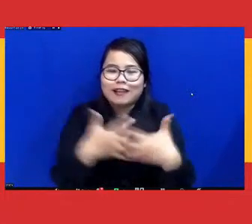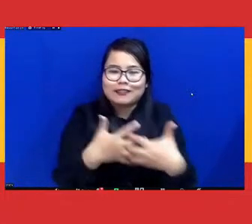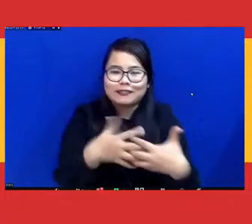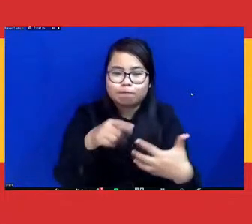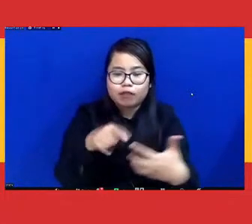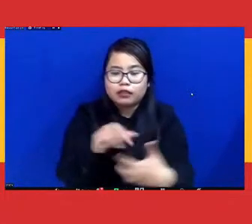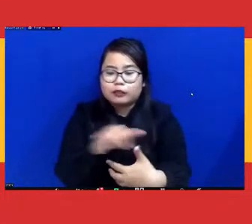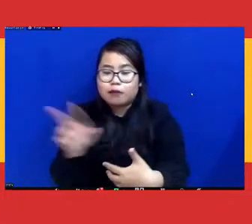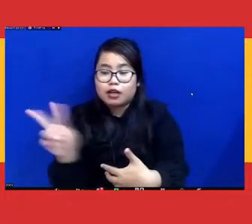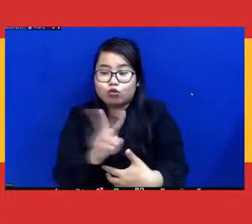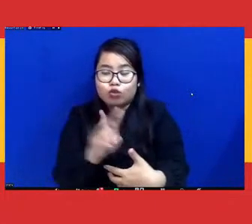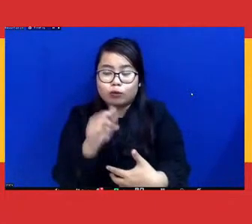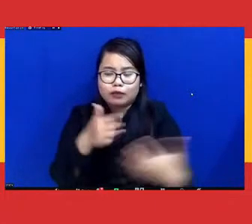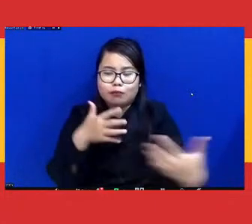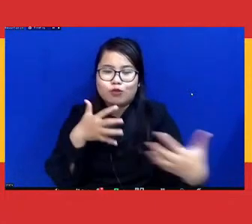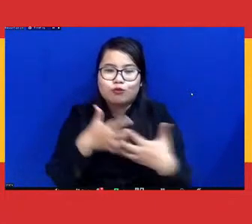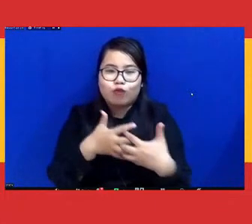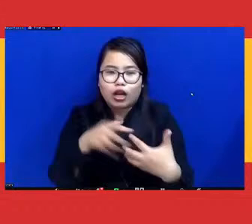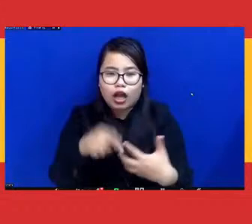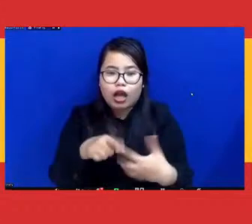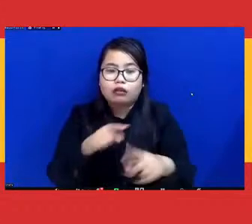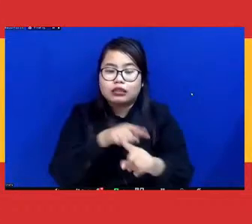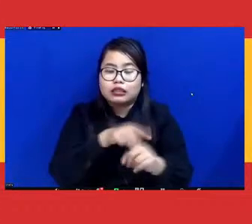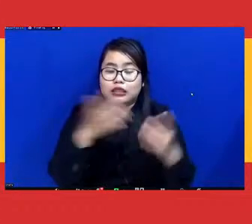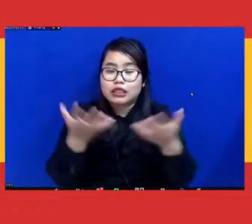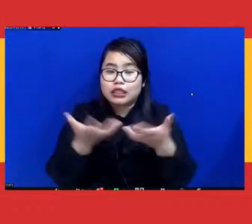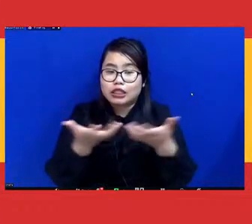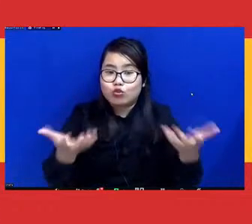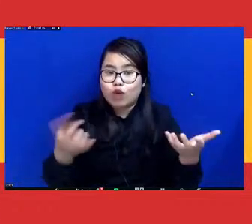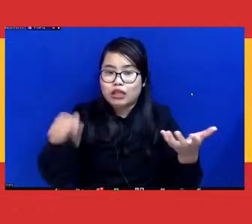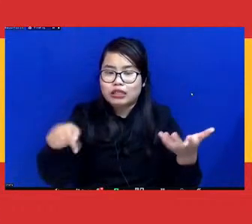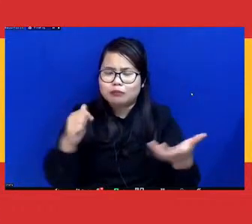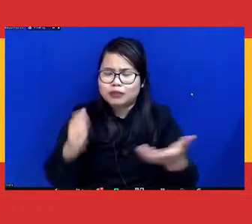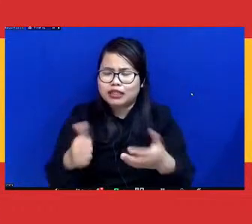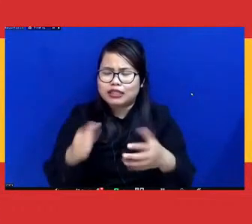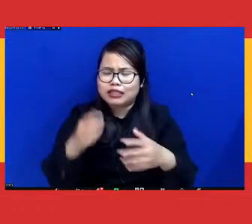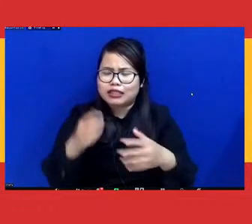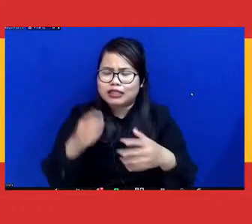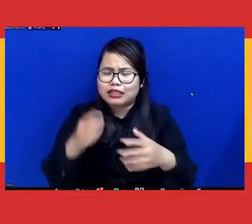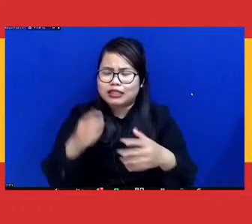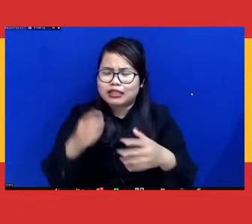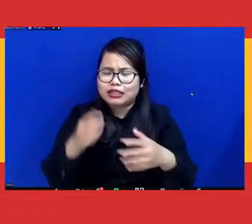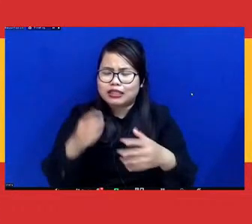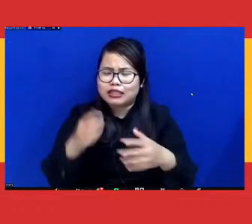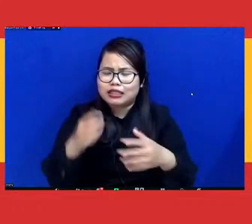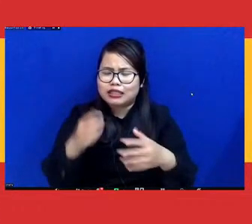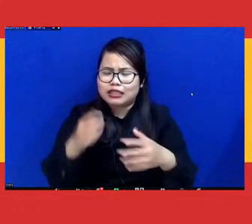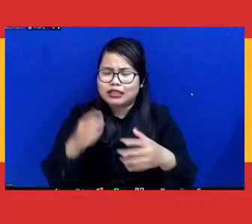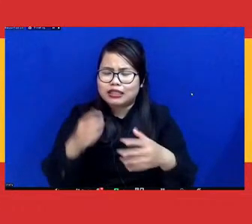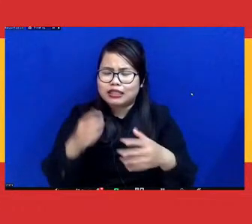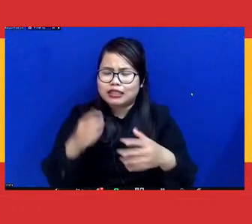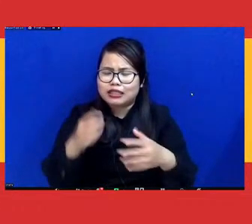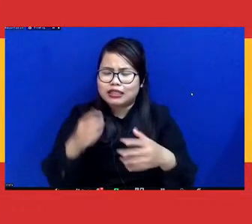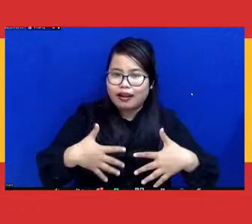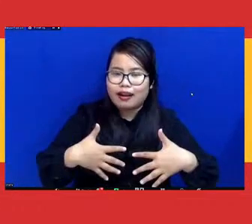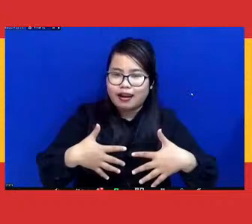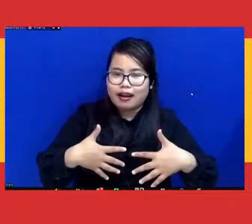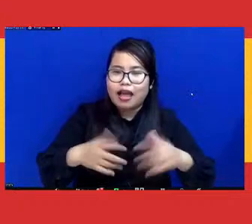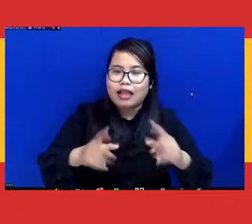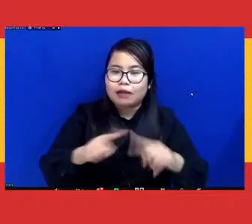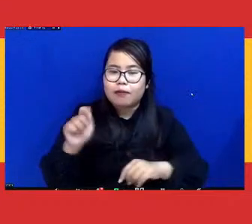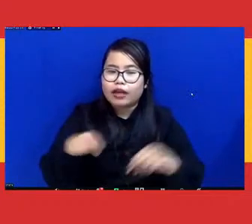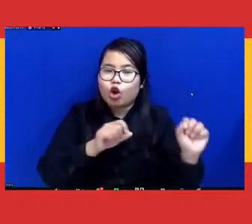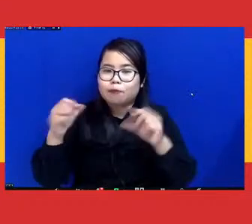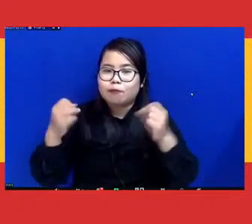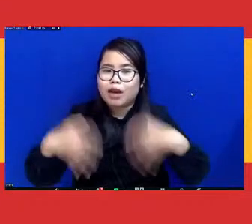berhubungan, dan keduanya ini bisa atau dapat dipraktekkan melalui konsep dan praktek-praktek di Kota